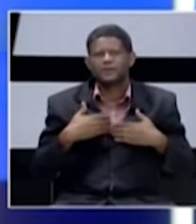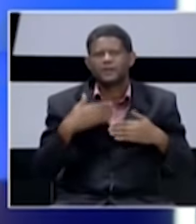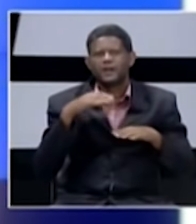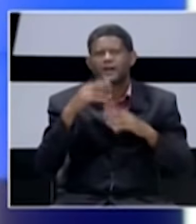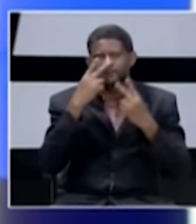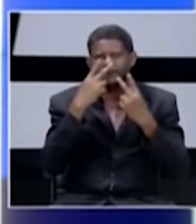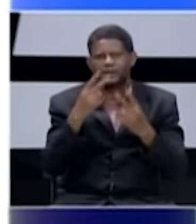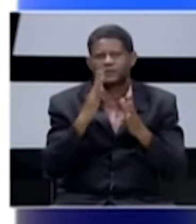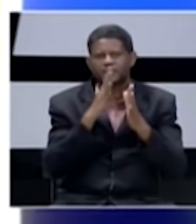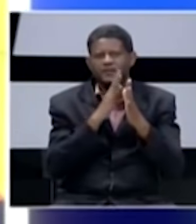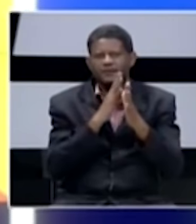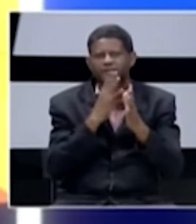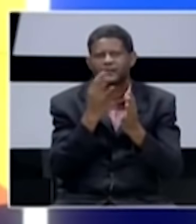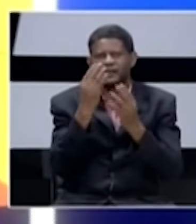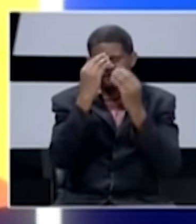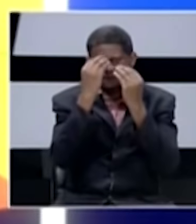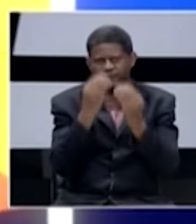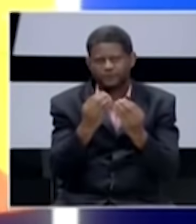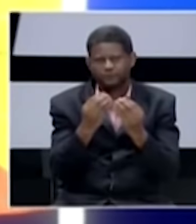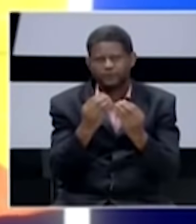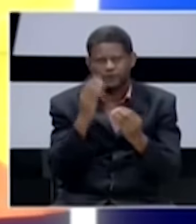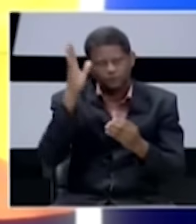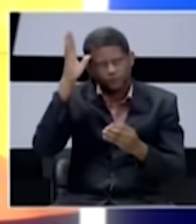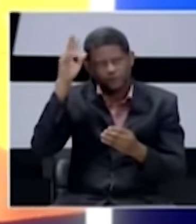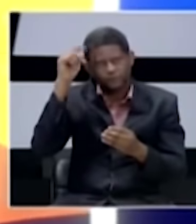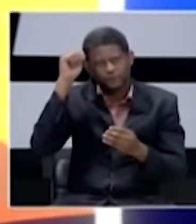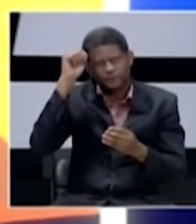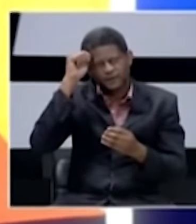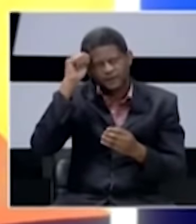سلفی ارگاگیتوم گویتوم تخسته تخاتاتیل ولام